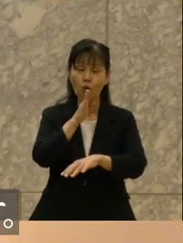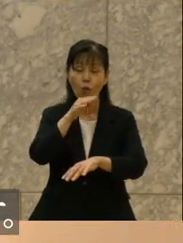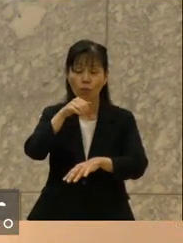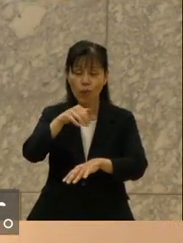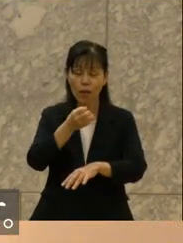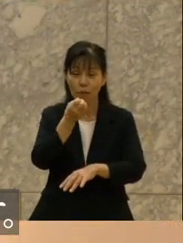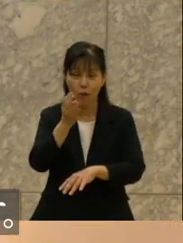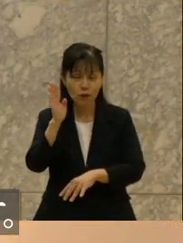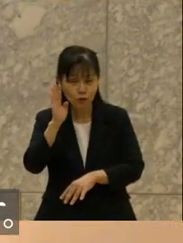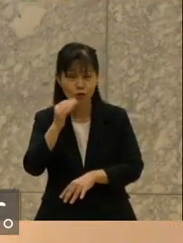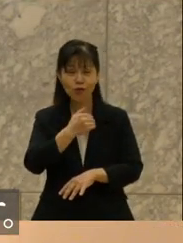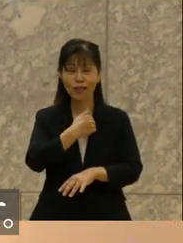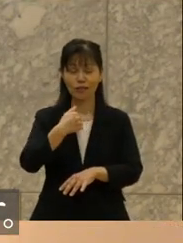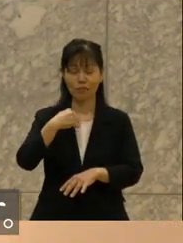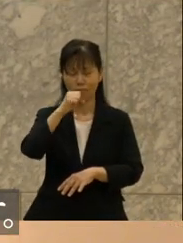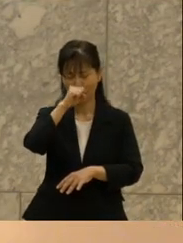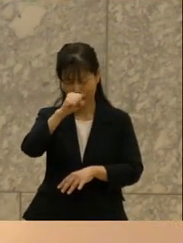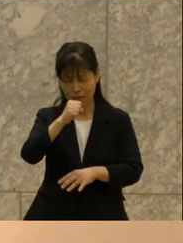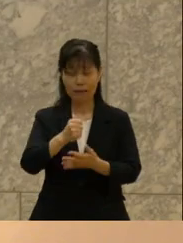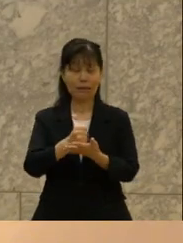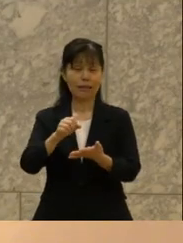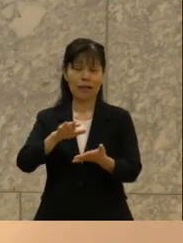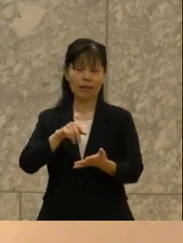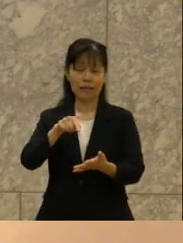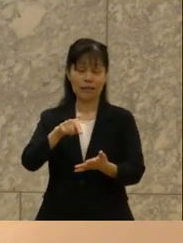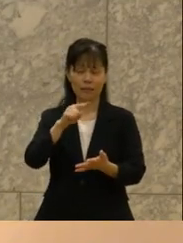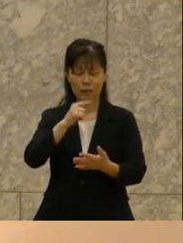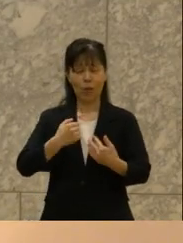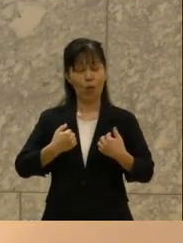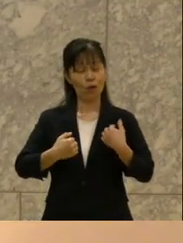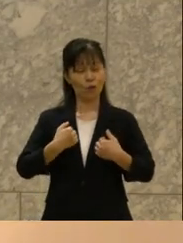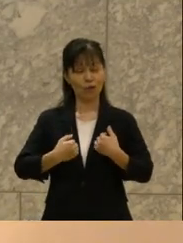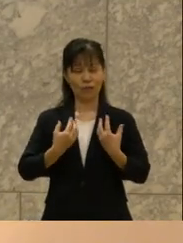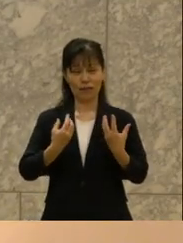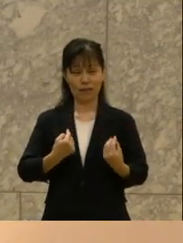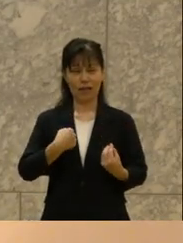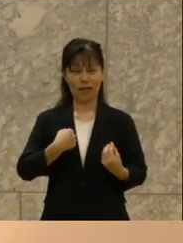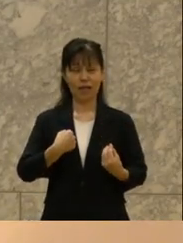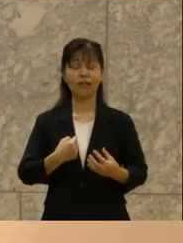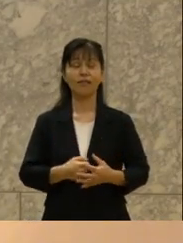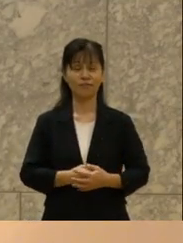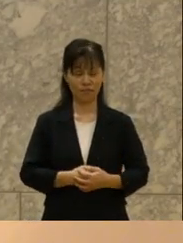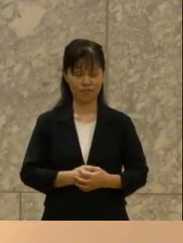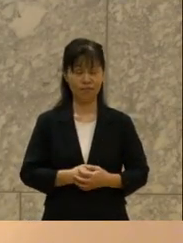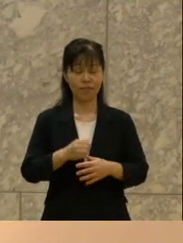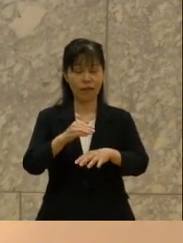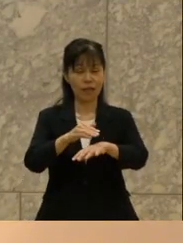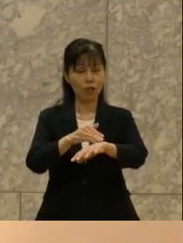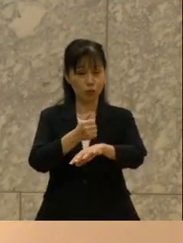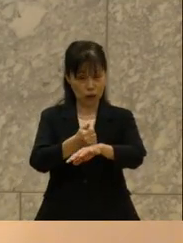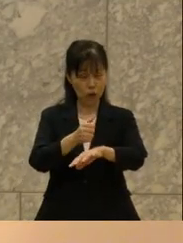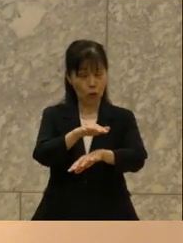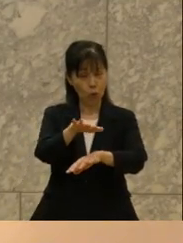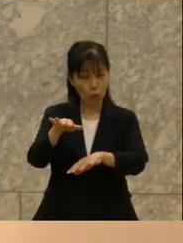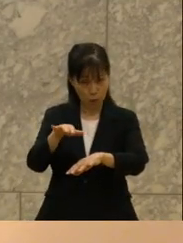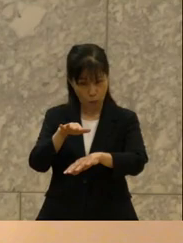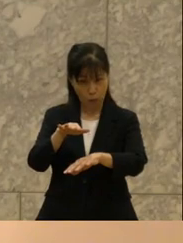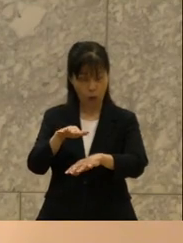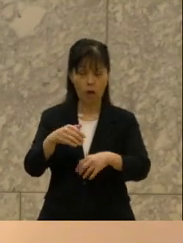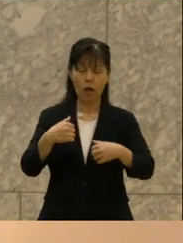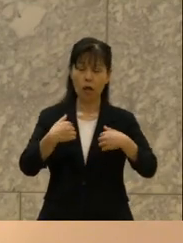聞ける素晴らしい機会だったと思います私もワクワクしましたアスリートは